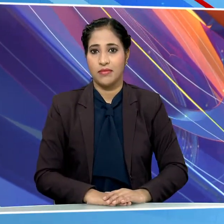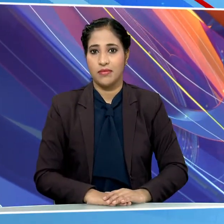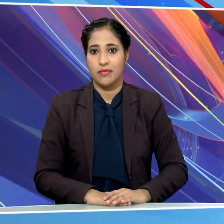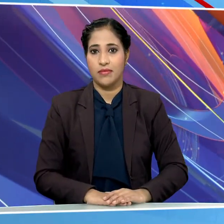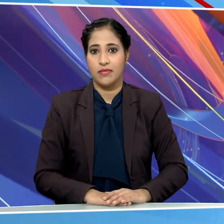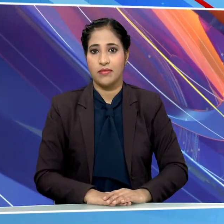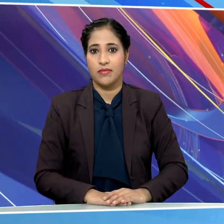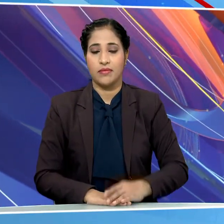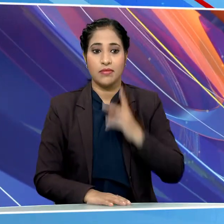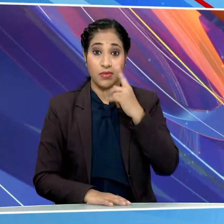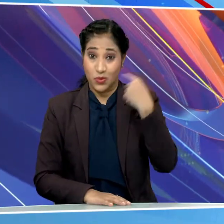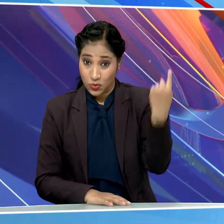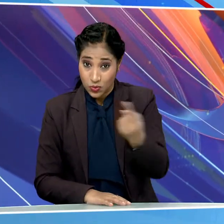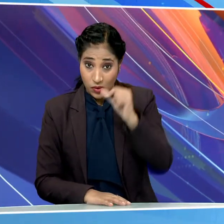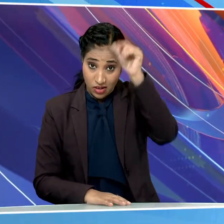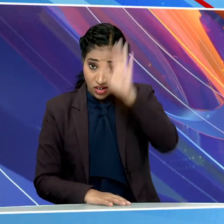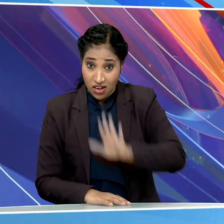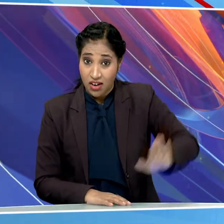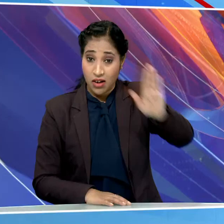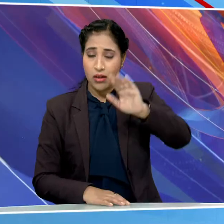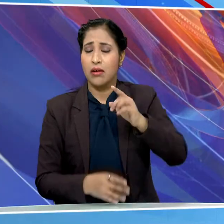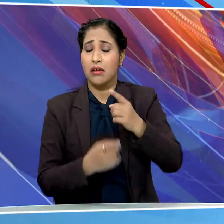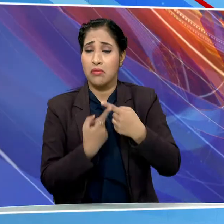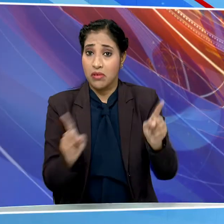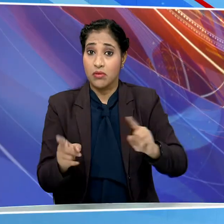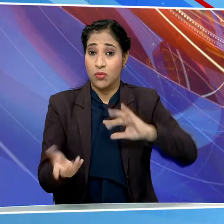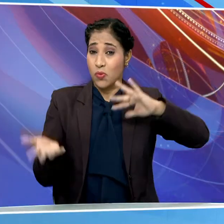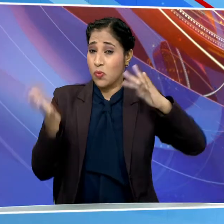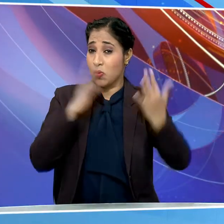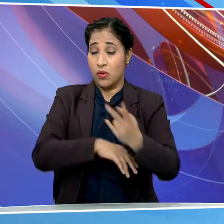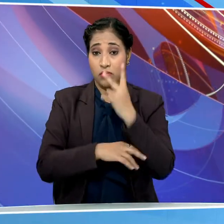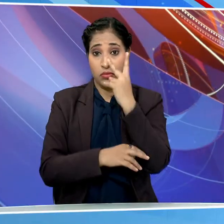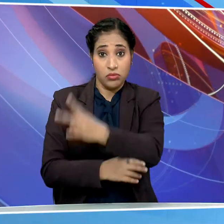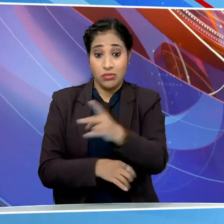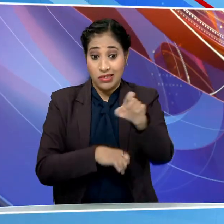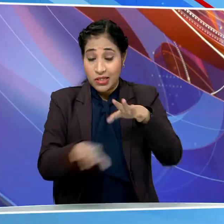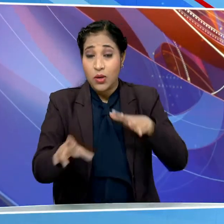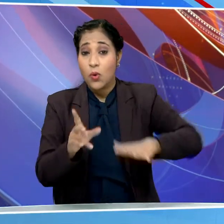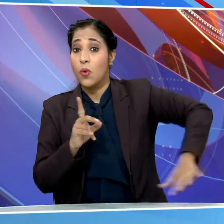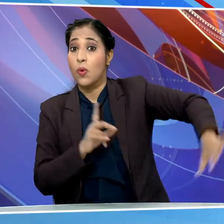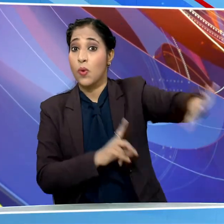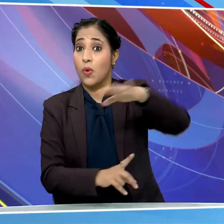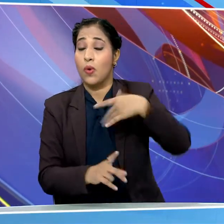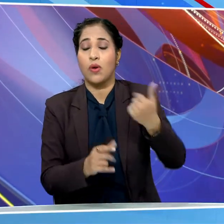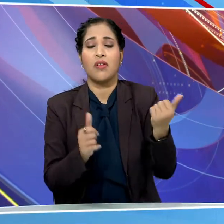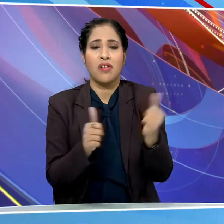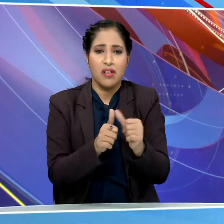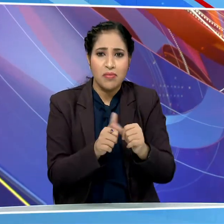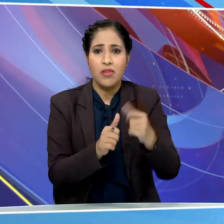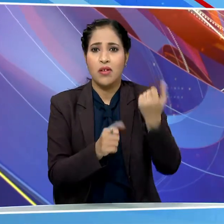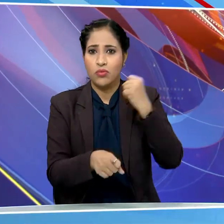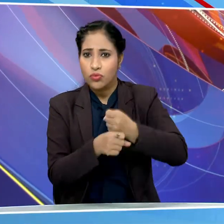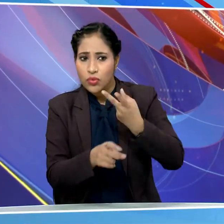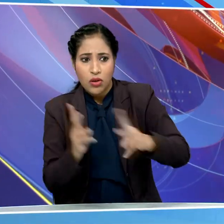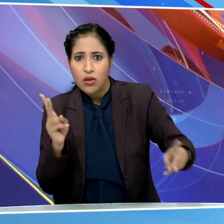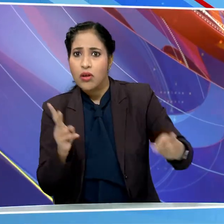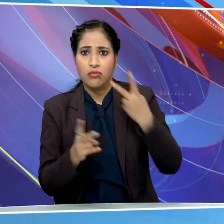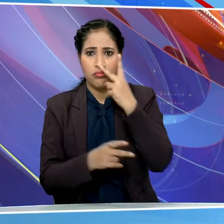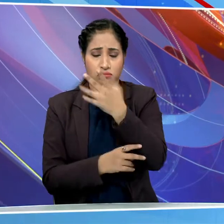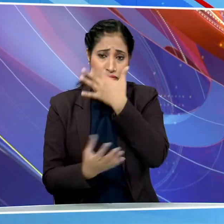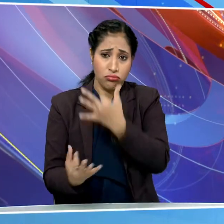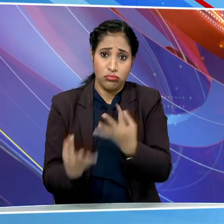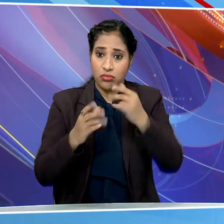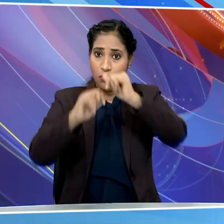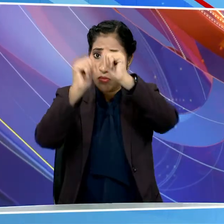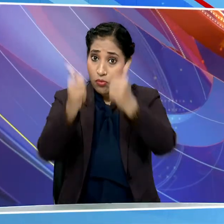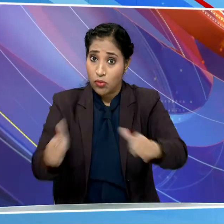और न केवल भारत बल्कि दुनिया भर में शहरों के लिए अर्बन गवर्नेंस और सिविक पार्टिसिपेशन का एक